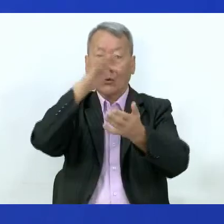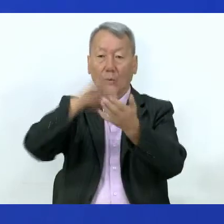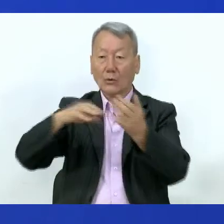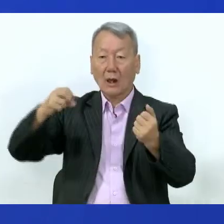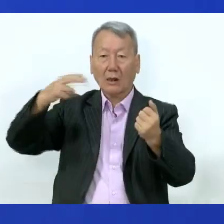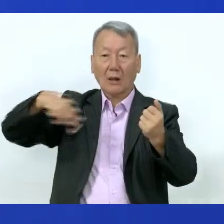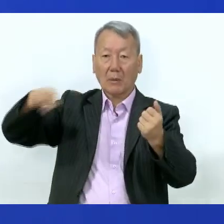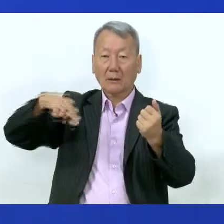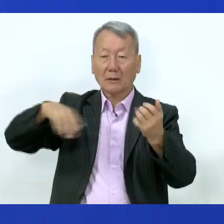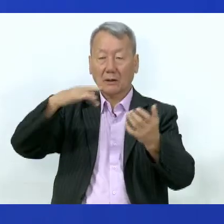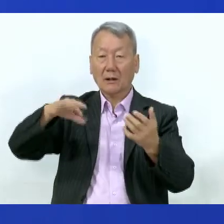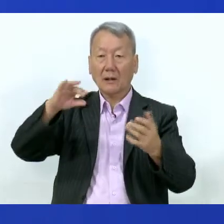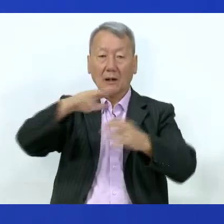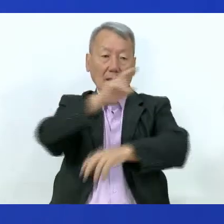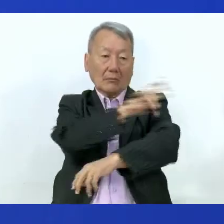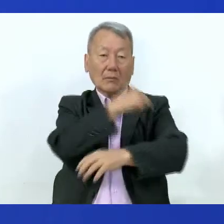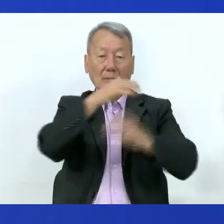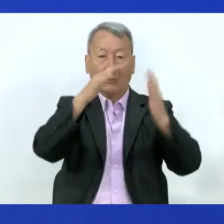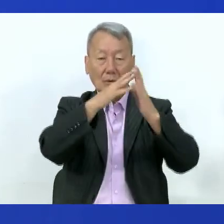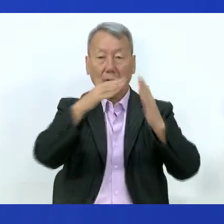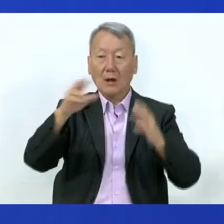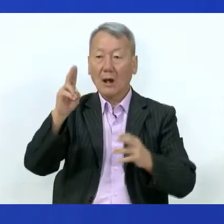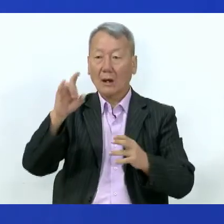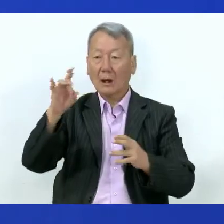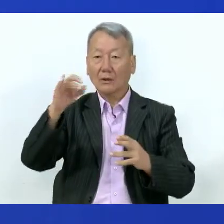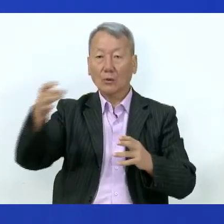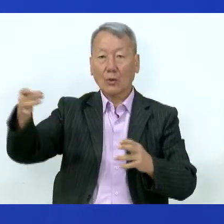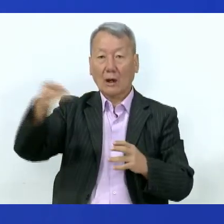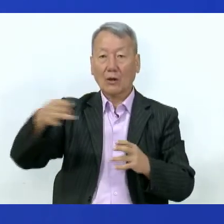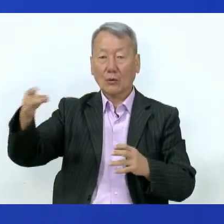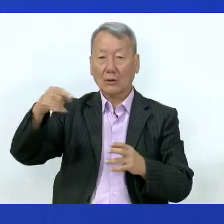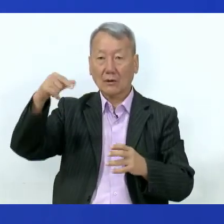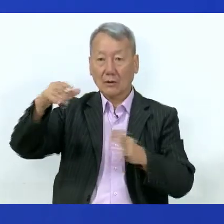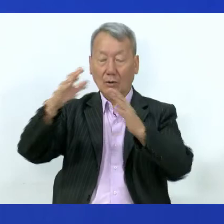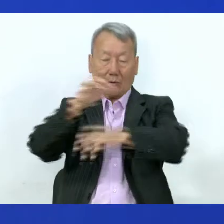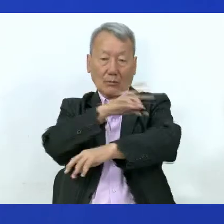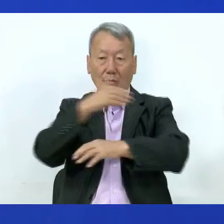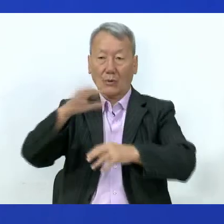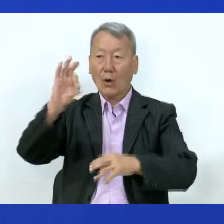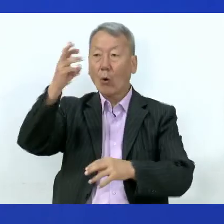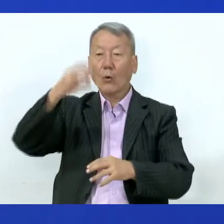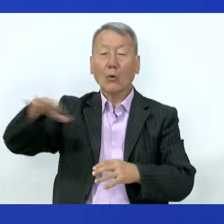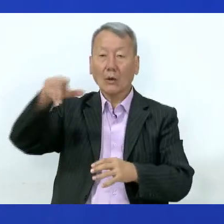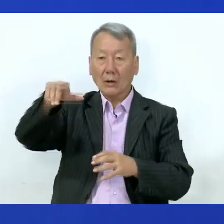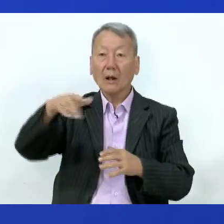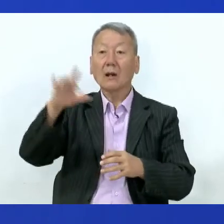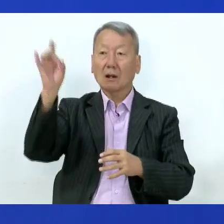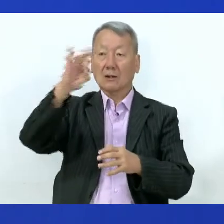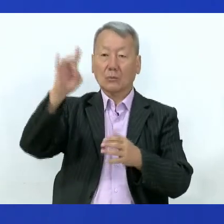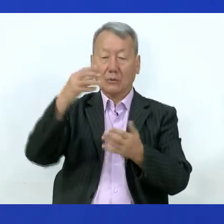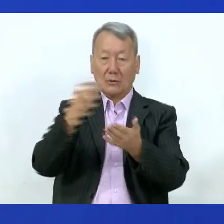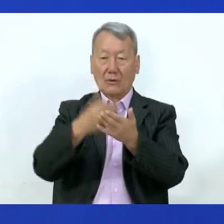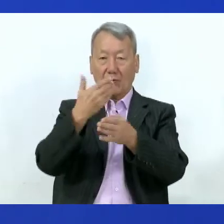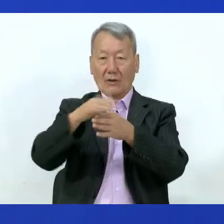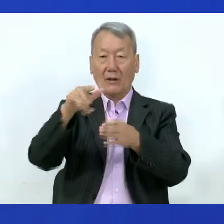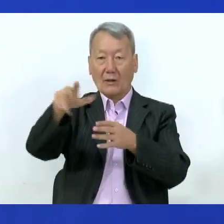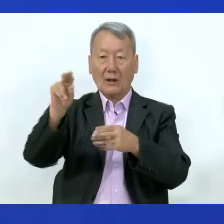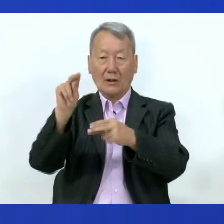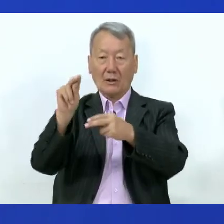Джалабад и больницы в селе Чайчай-Харасуэзко-ыйалу район Оржанской области финансируется из республиканской бюджеты.